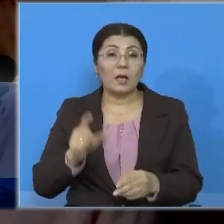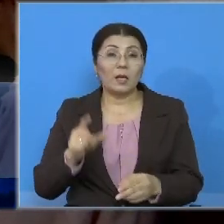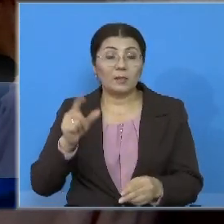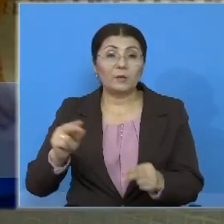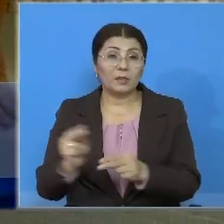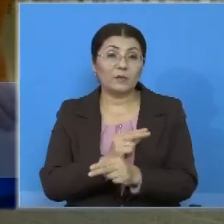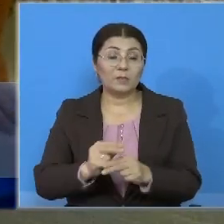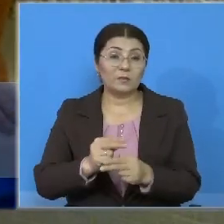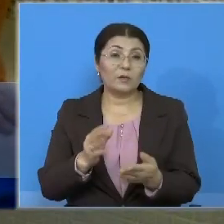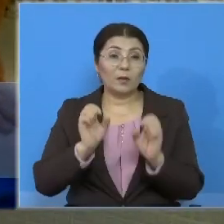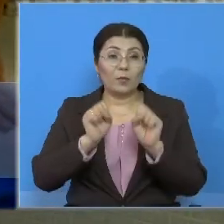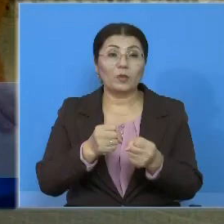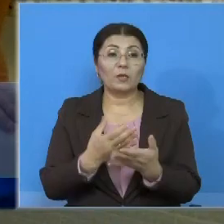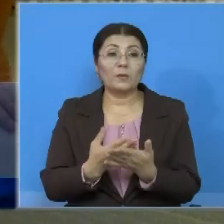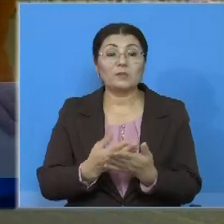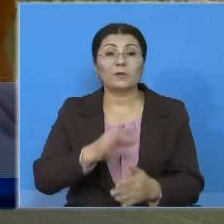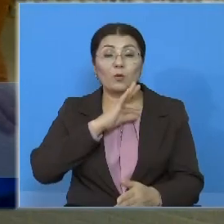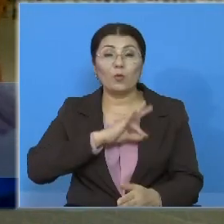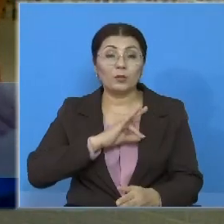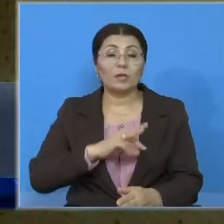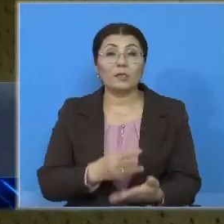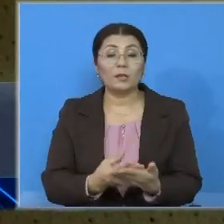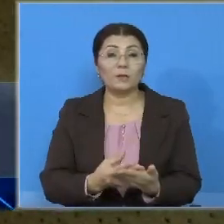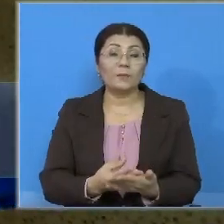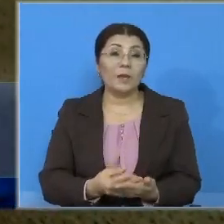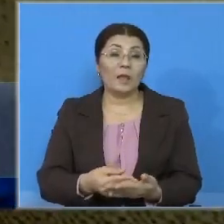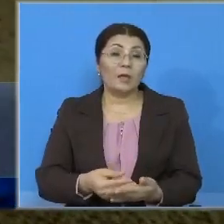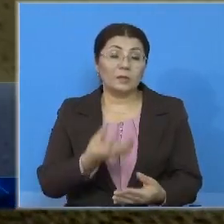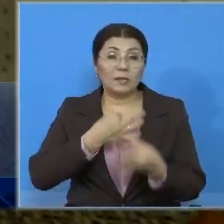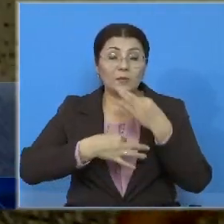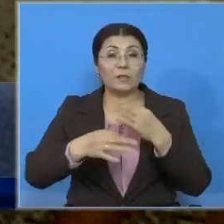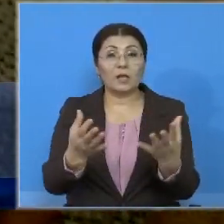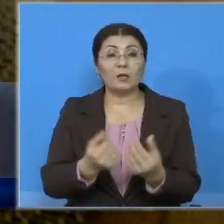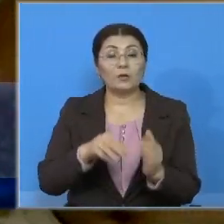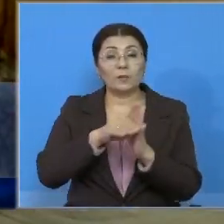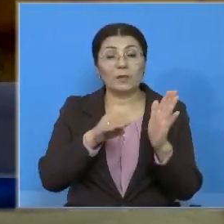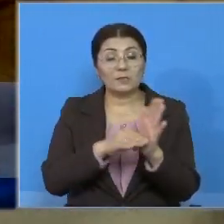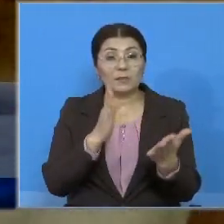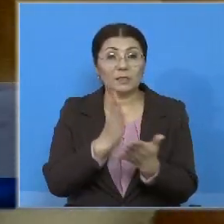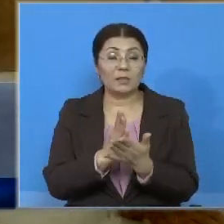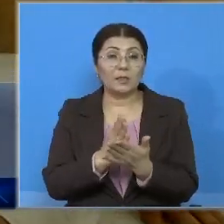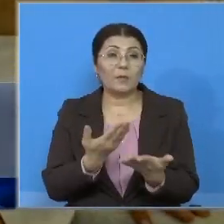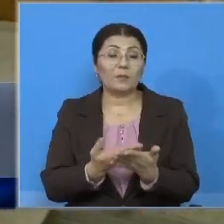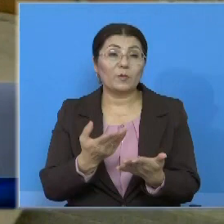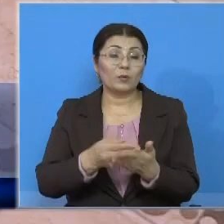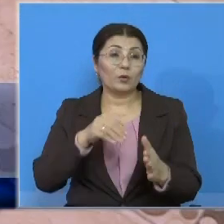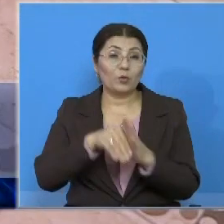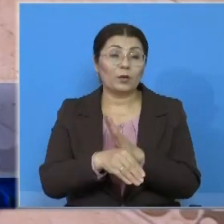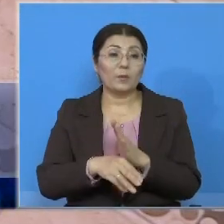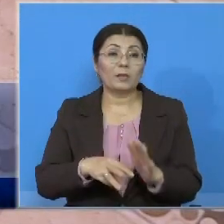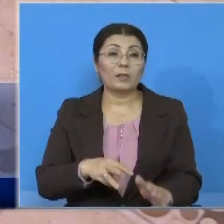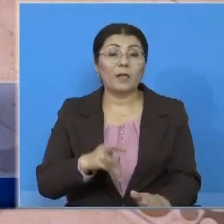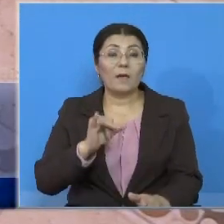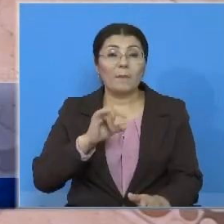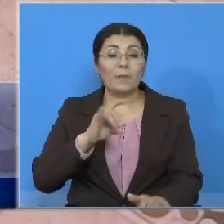береді. Ем қабылдау шарасында қолданылатын мүйізді алудың өз тәртібі бар. Бұғы мүйізі сүйекке айналмауы шарт. Оның құрамында минералды